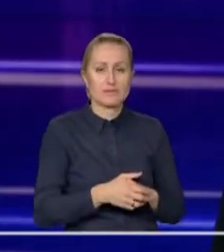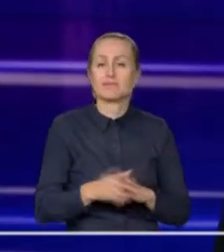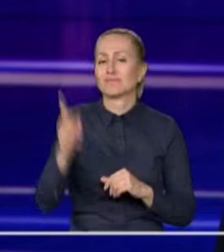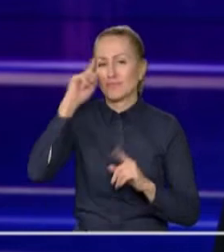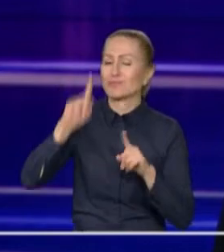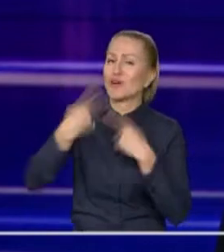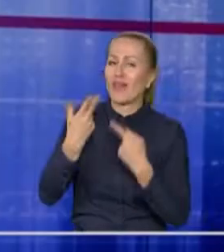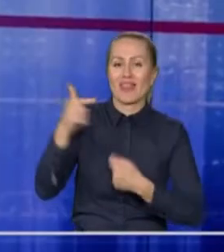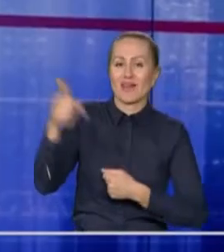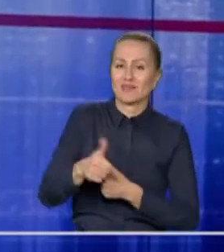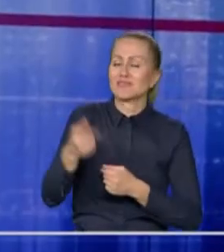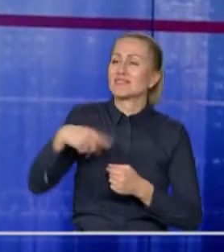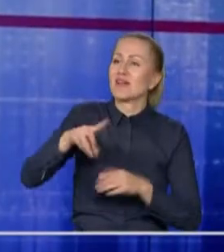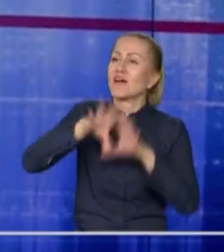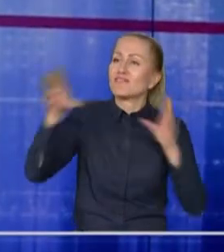bo